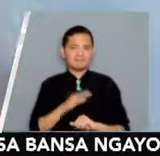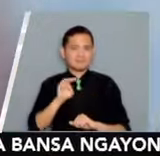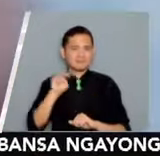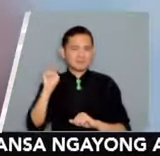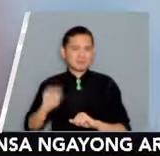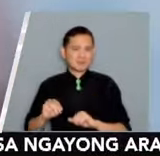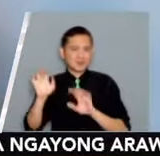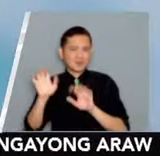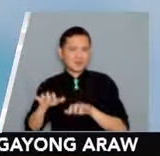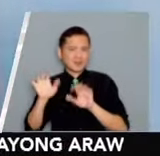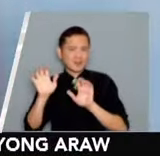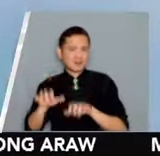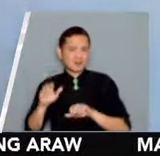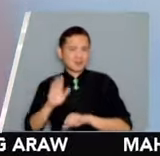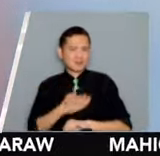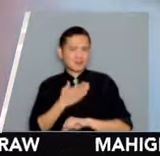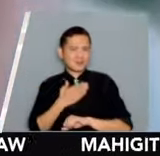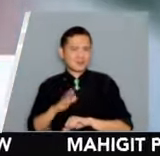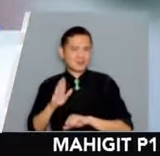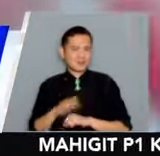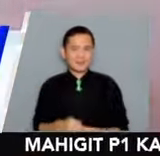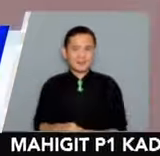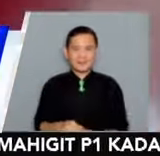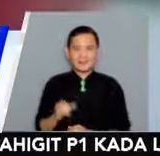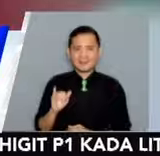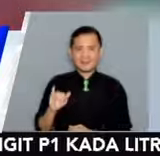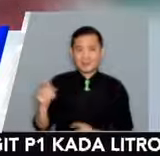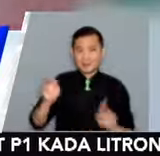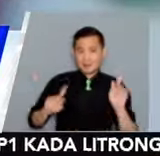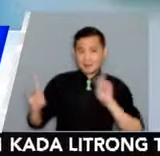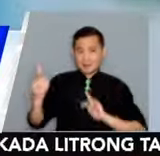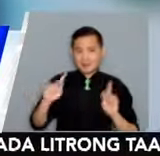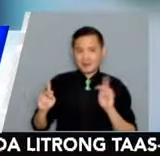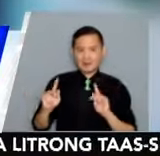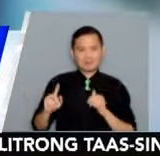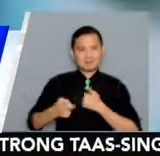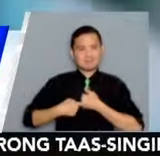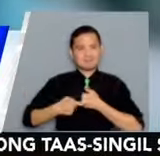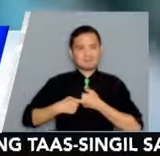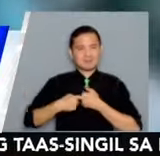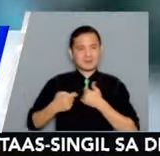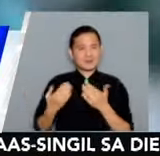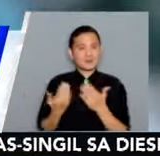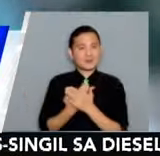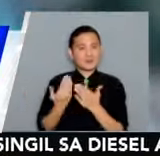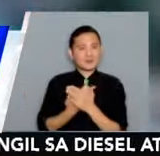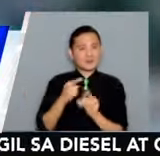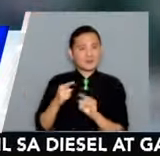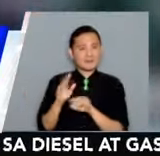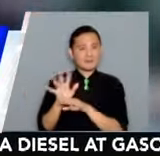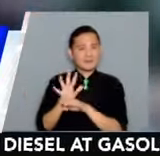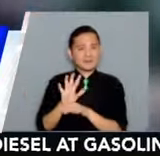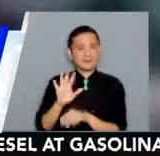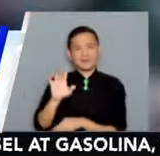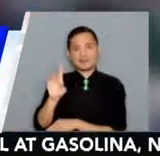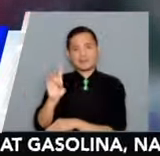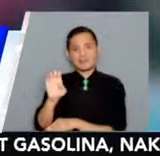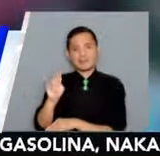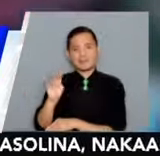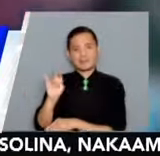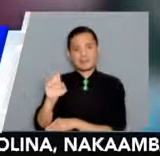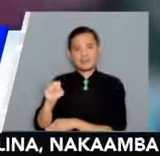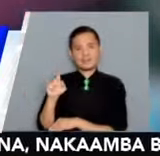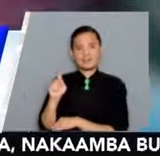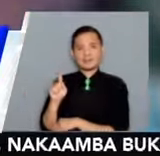nilalamig? Alam ko, ano yun, kinigiliwan ng netizens ang bagong video na yan ni Kapuso actor Dennis Trillo. Sa kanyang TikTok video, nag-lip-sync